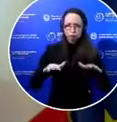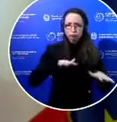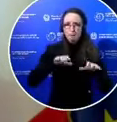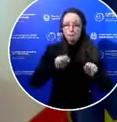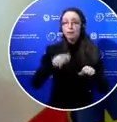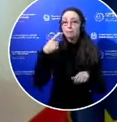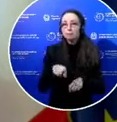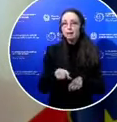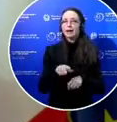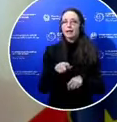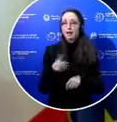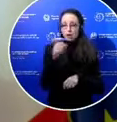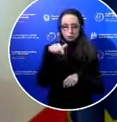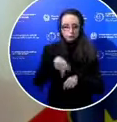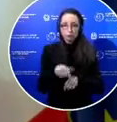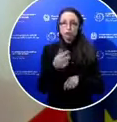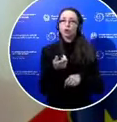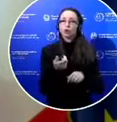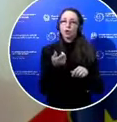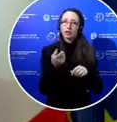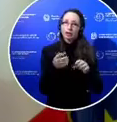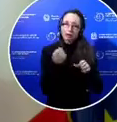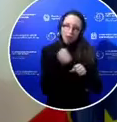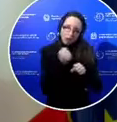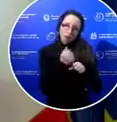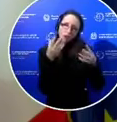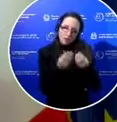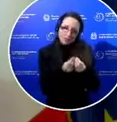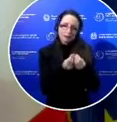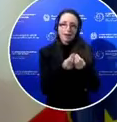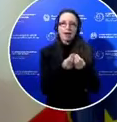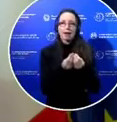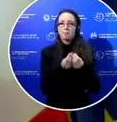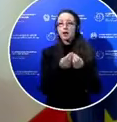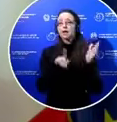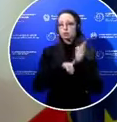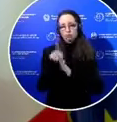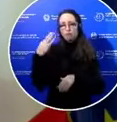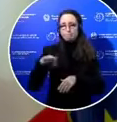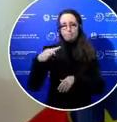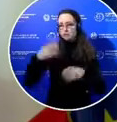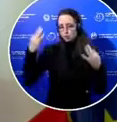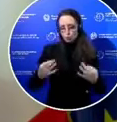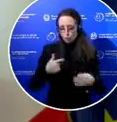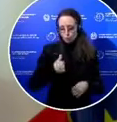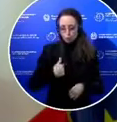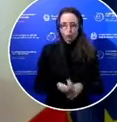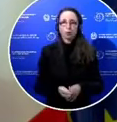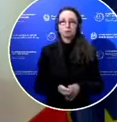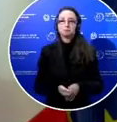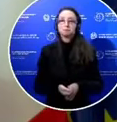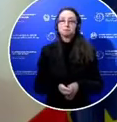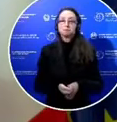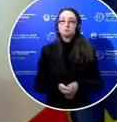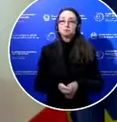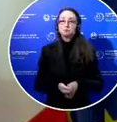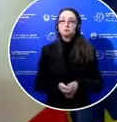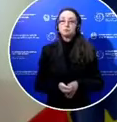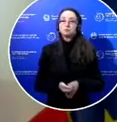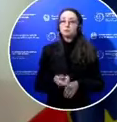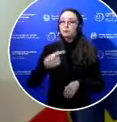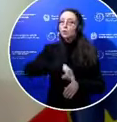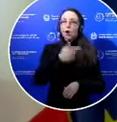quanti collaboreremo assieme, ci rimboccheremo le maniche e otterremo un ottimo risultato. Sono certo di questo perché